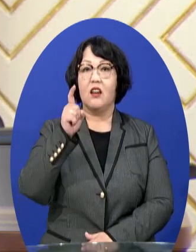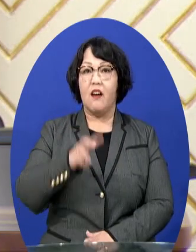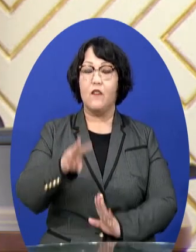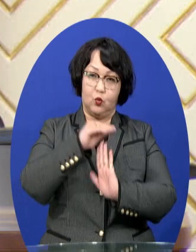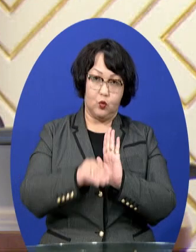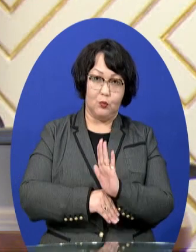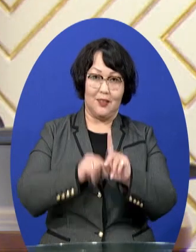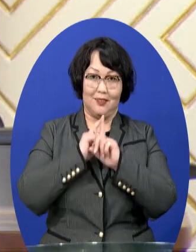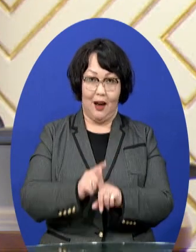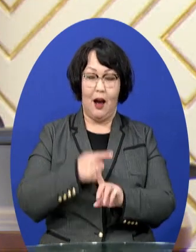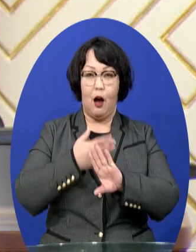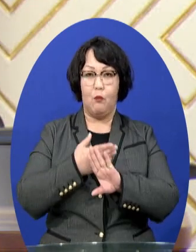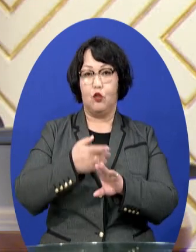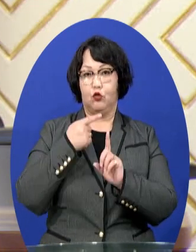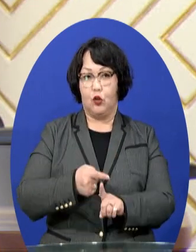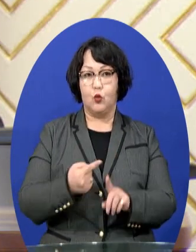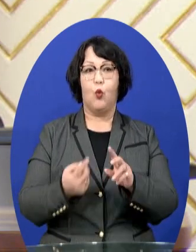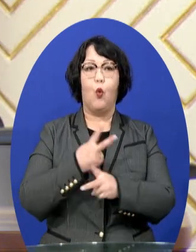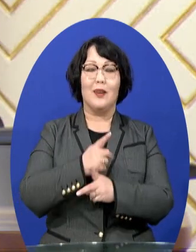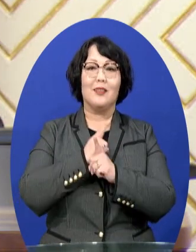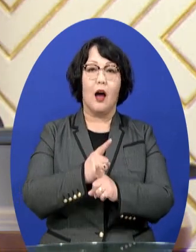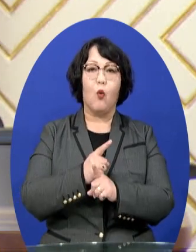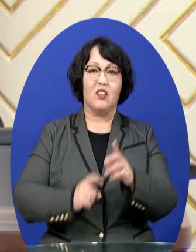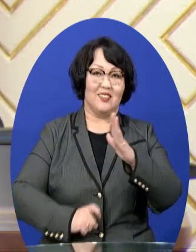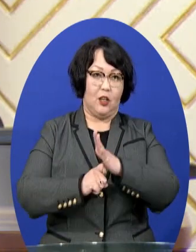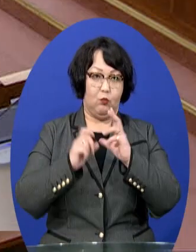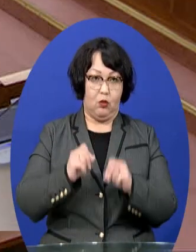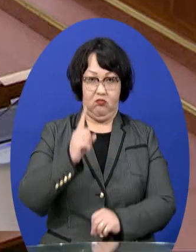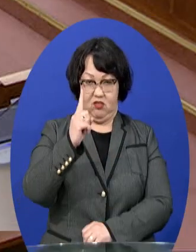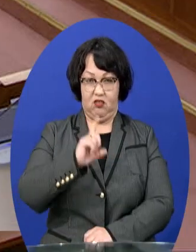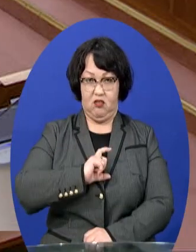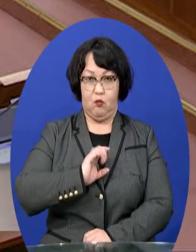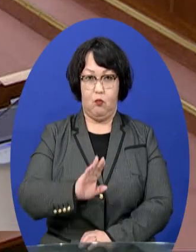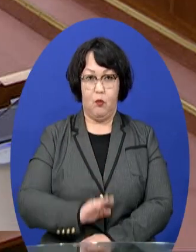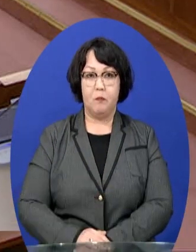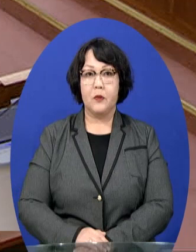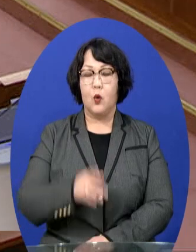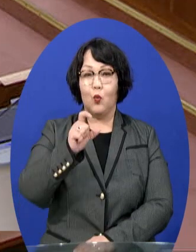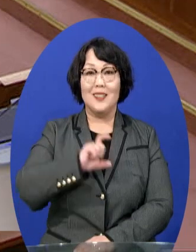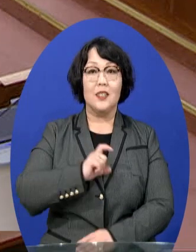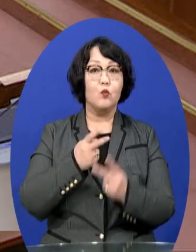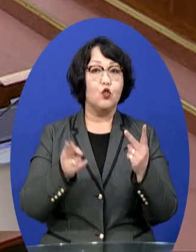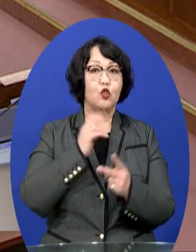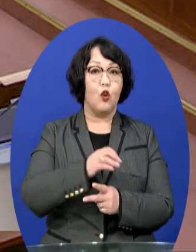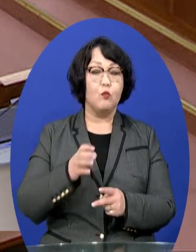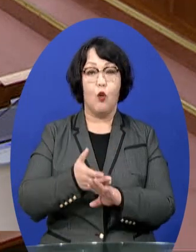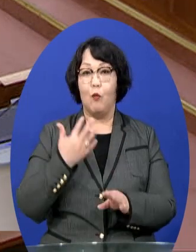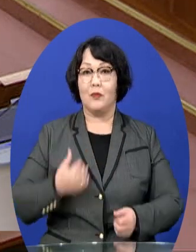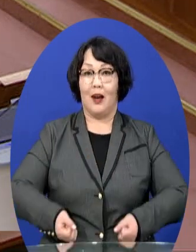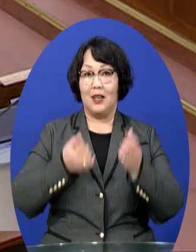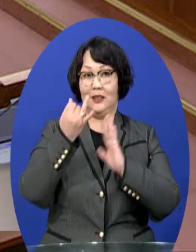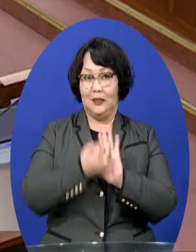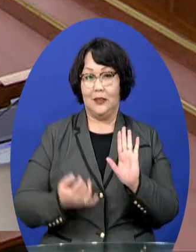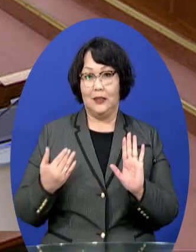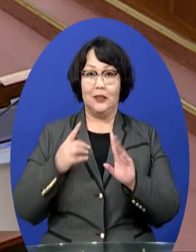сахиулах, хамгаалах үүднээс хуулиар хязгаарлаж болно гэж байгаа. Ганцхан энэ эрхийг нь. За хүний эрхийн үндэсний комиссын өмнө гаргасан